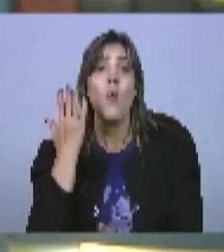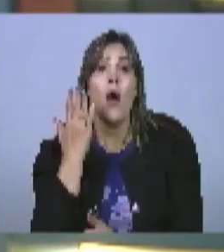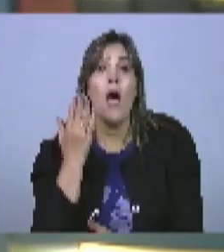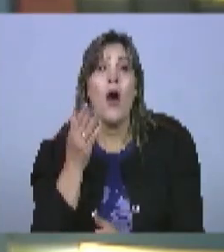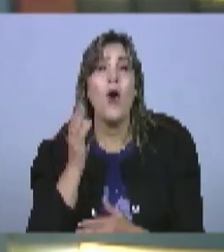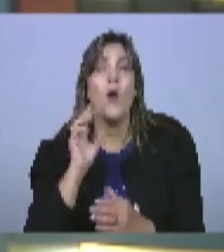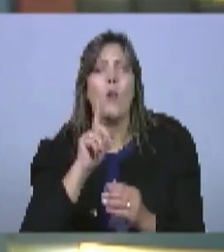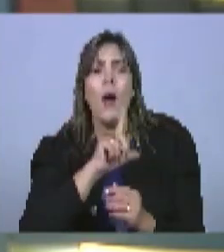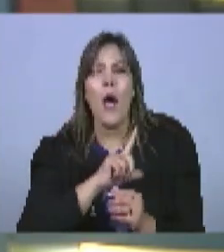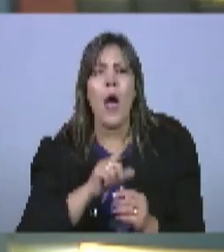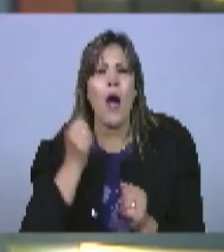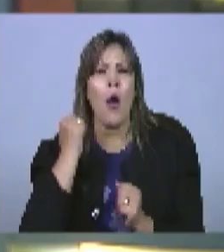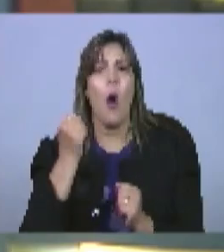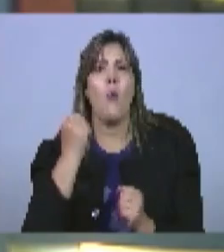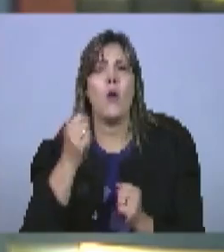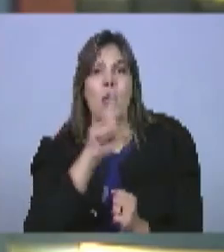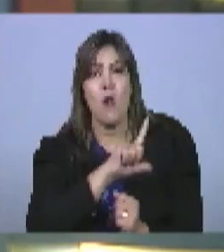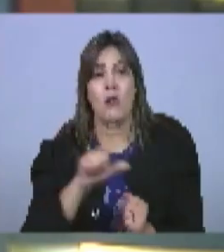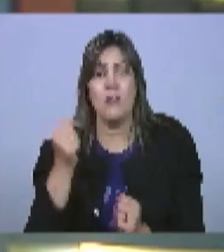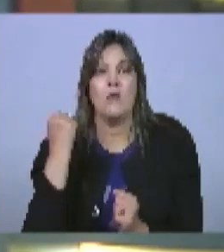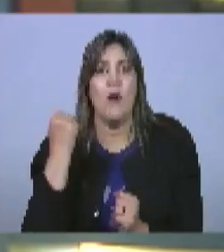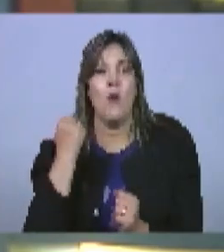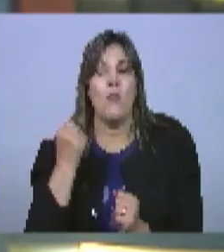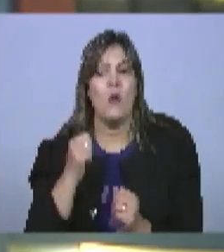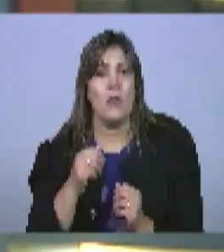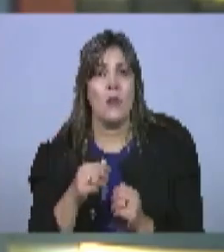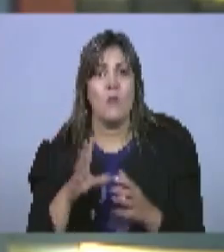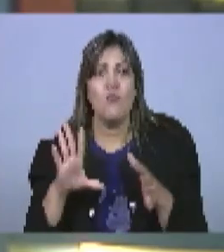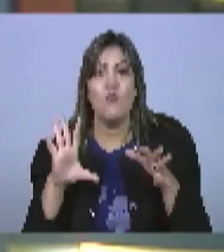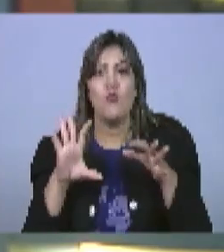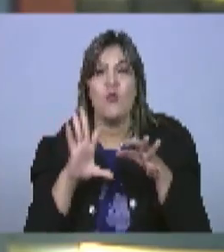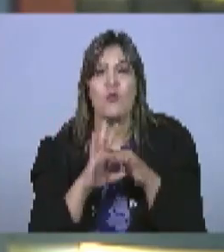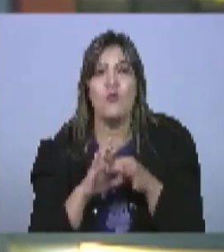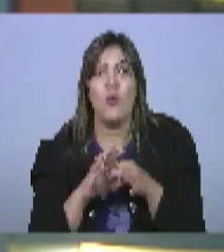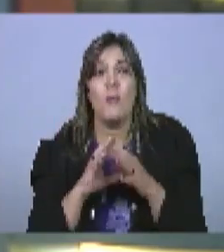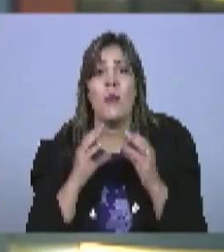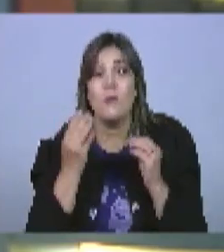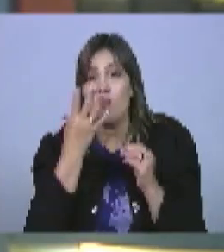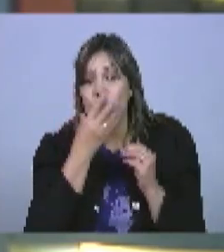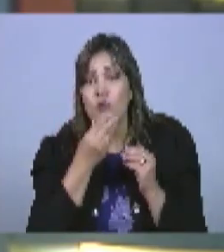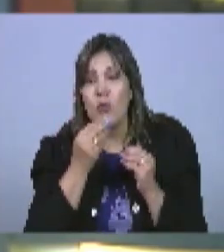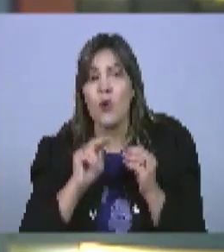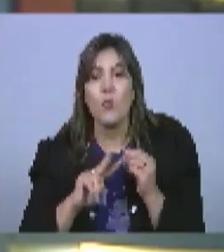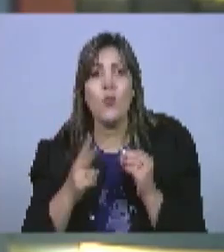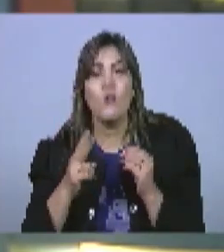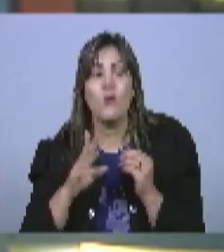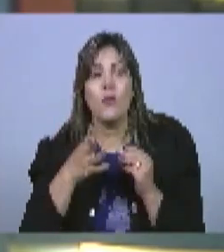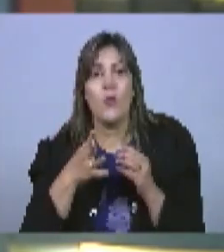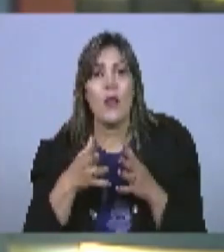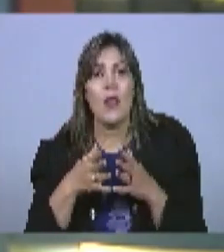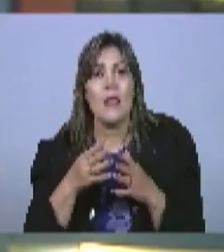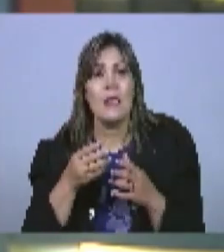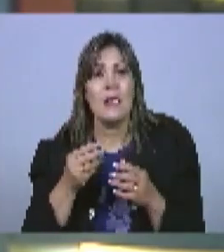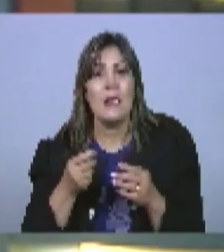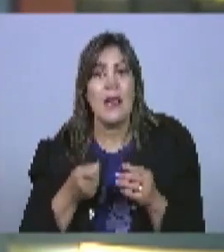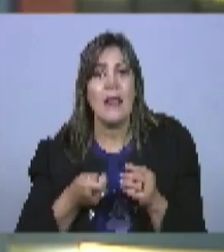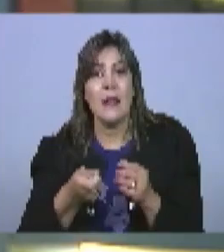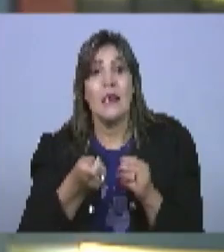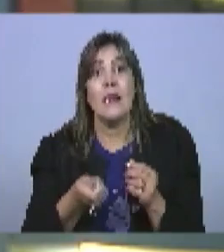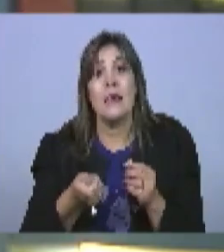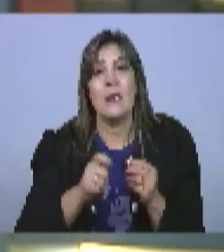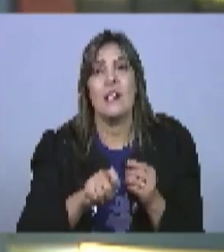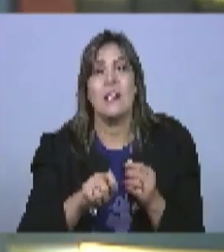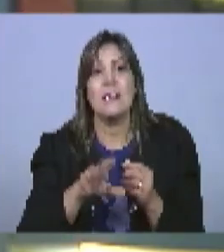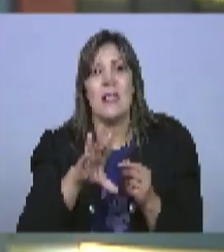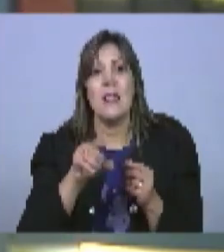الله في المنطقه فهو ايضا مرتبط بصوره او باخرى تجاه اختيال اسماعيل هنيه في